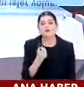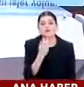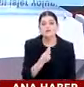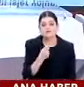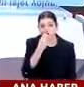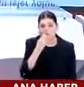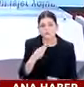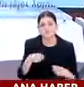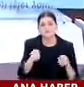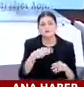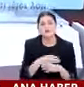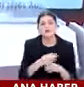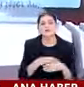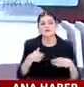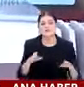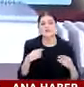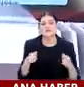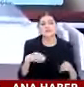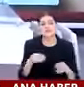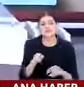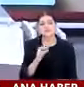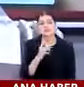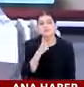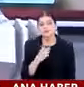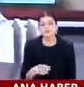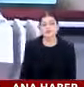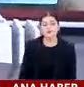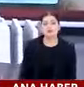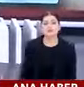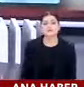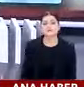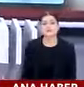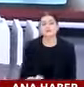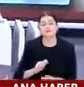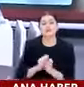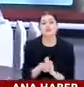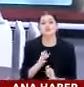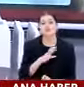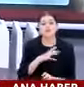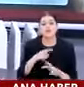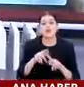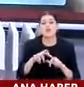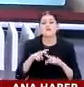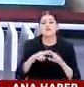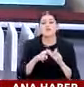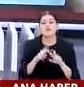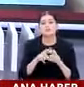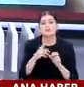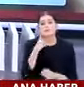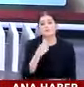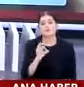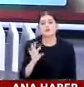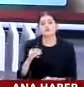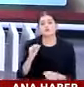harcama kalemlerinde harcama alışkanlıklarında harcama davranışlarında ciddi değişiklik var enflasyona bağlı olarak son